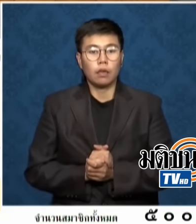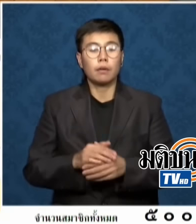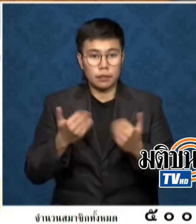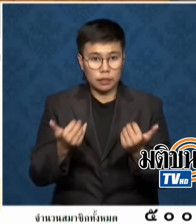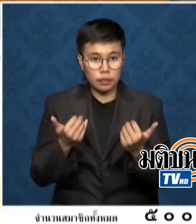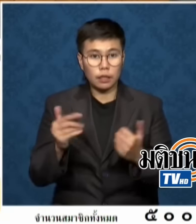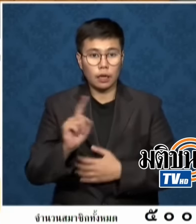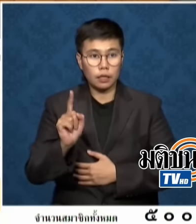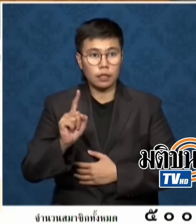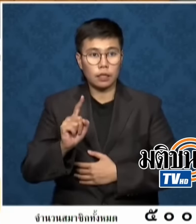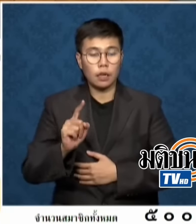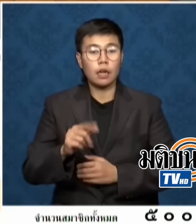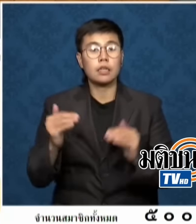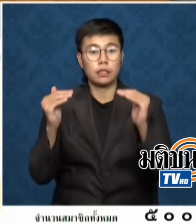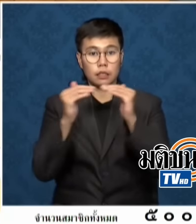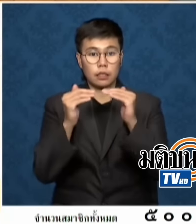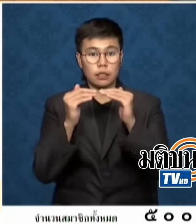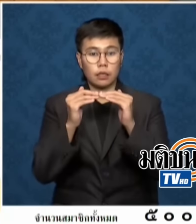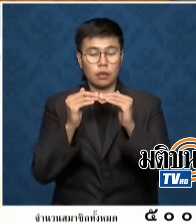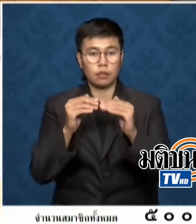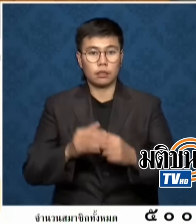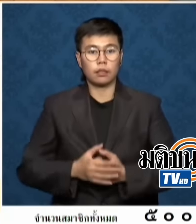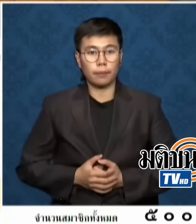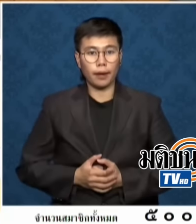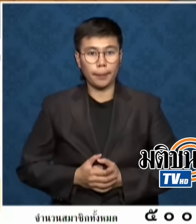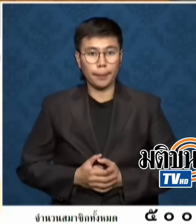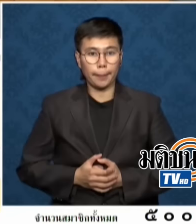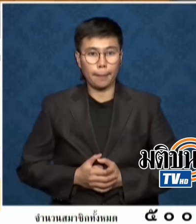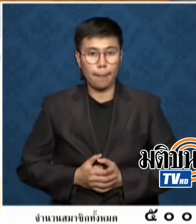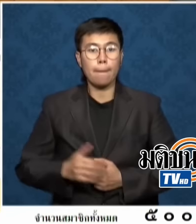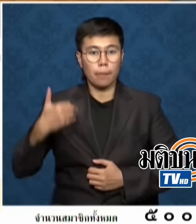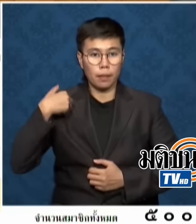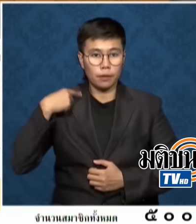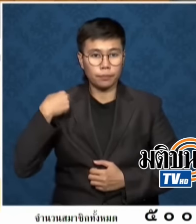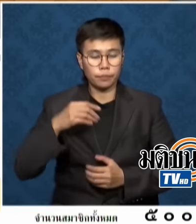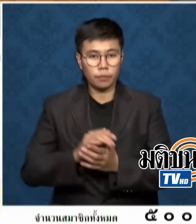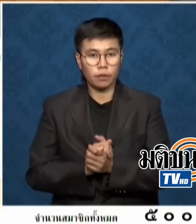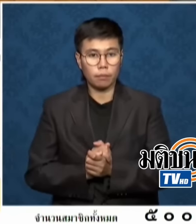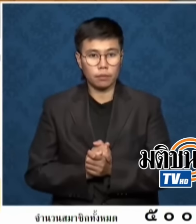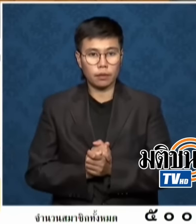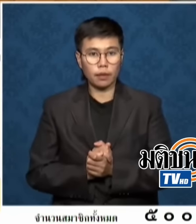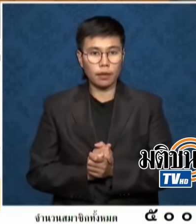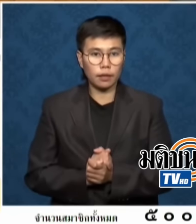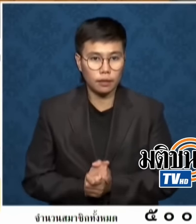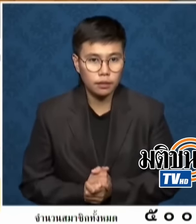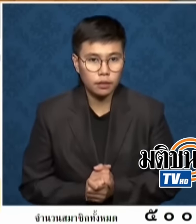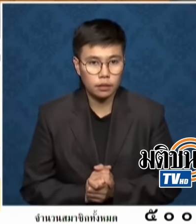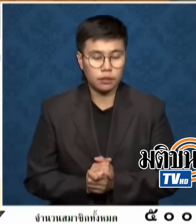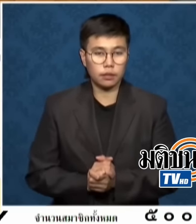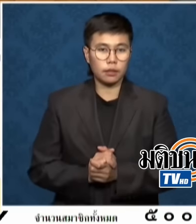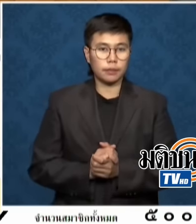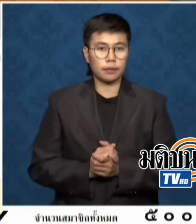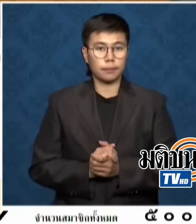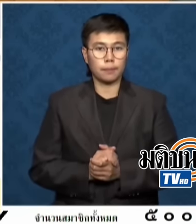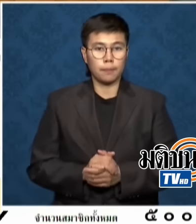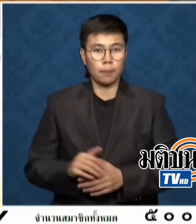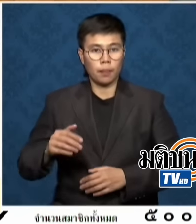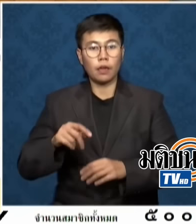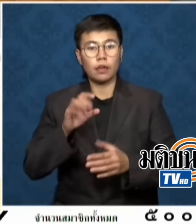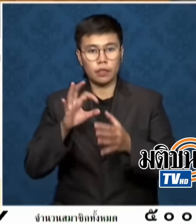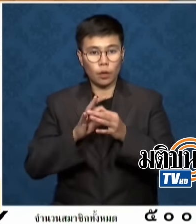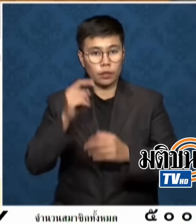รื่องของการให้สิทธิสมรสแล้วก็เหตุการณ์ต่างๆที่เกิดขึ้นนะคะต้องบอกว่าไม่ว่าจะเป็นในเรื่องของอ